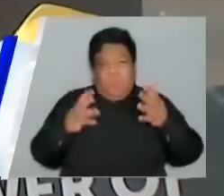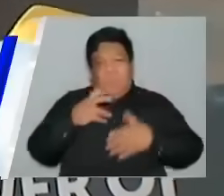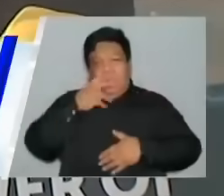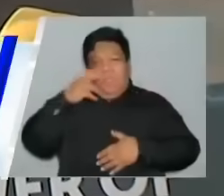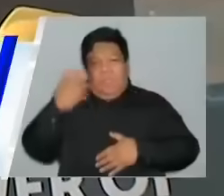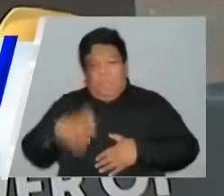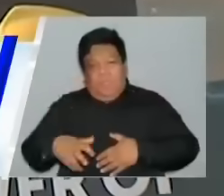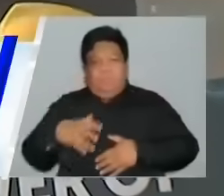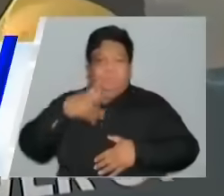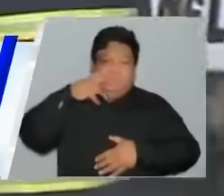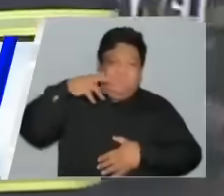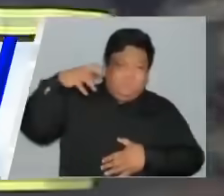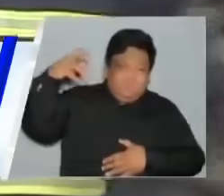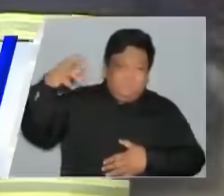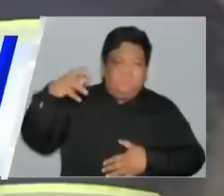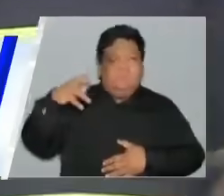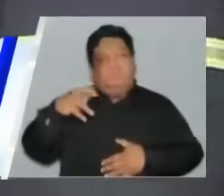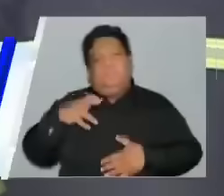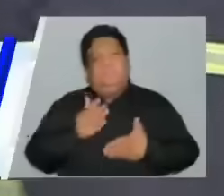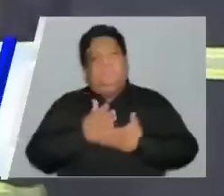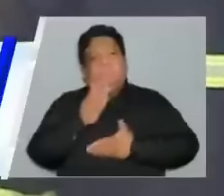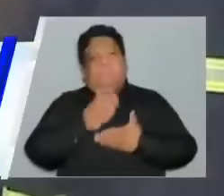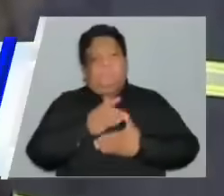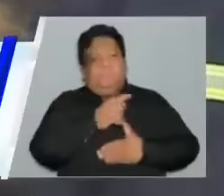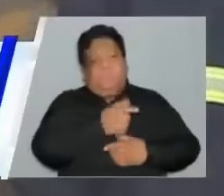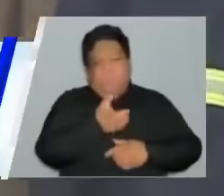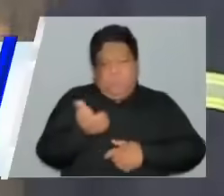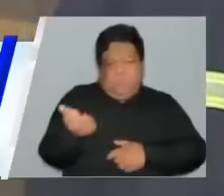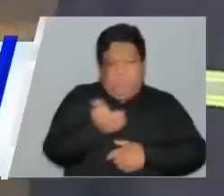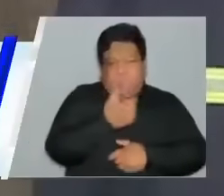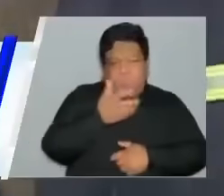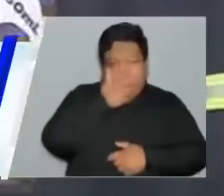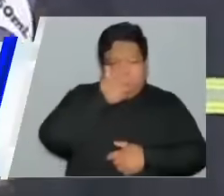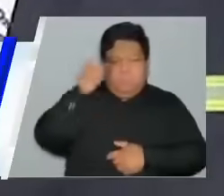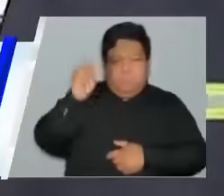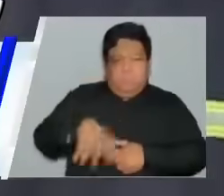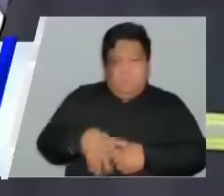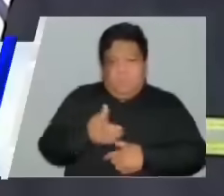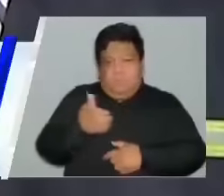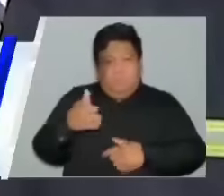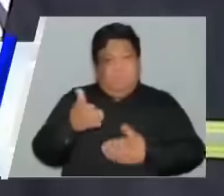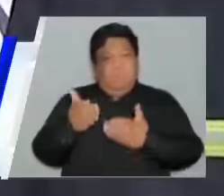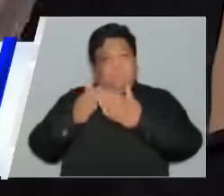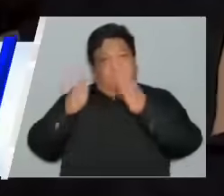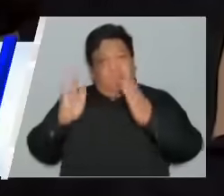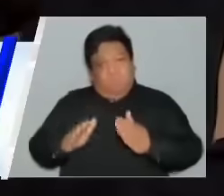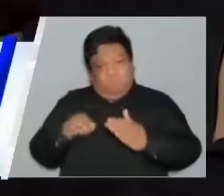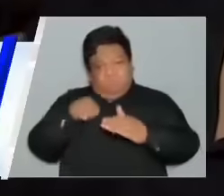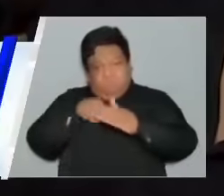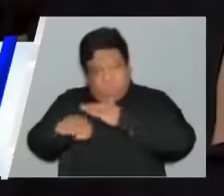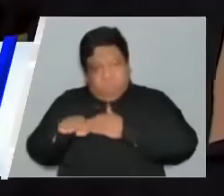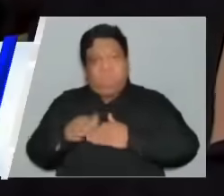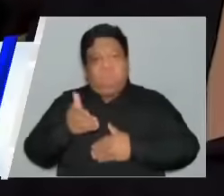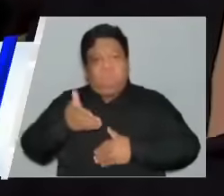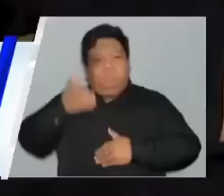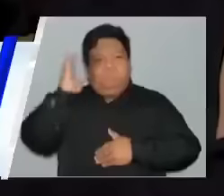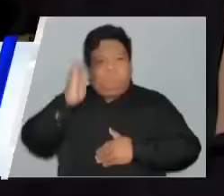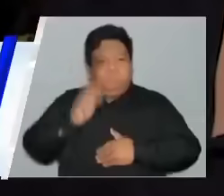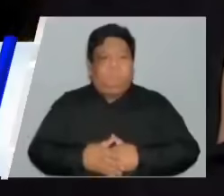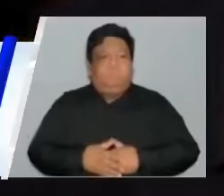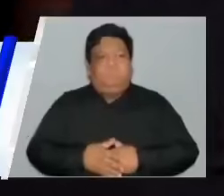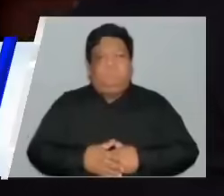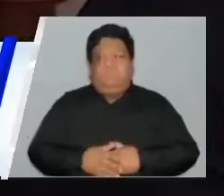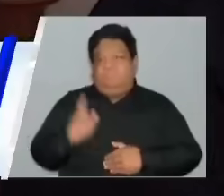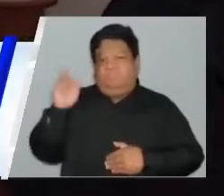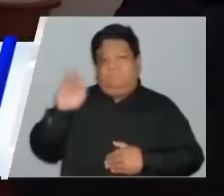ito ininda ng mga bumbero. Pinasok pa nga ng ilang bumbero ang loob ng ilang nag-aapoy na bahay. Yan ang sinumpaan tungkulin ng